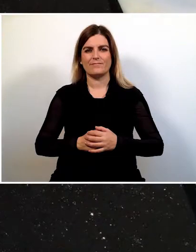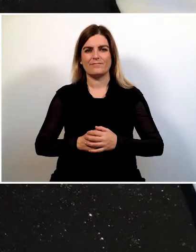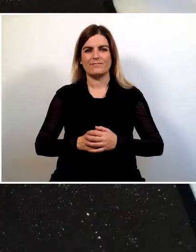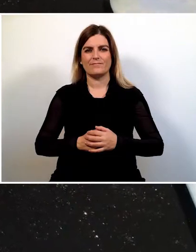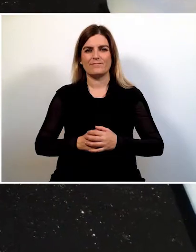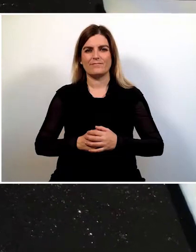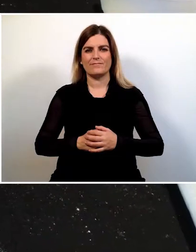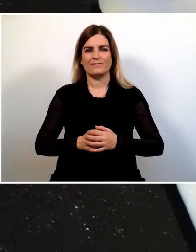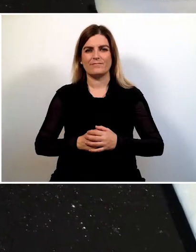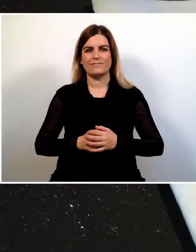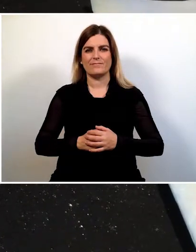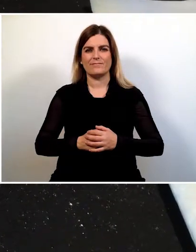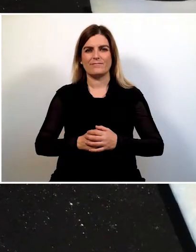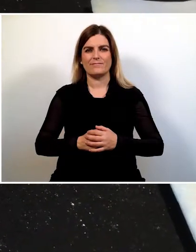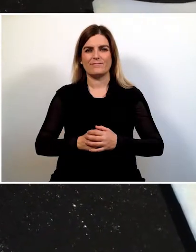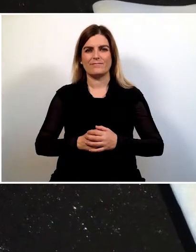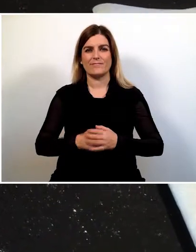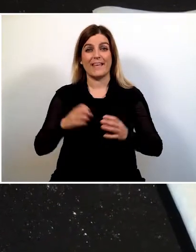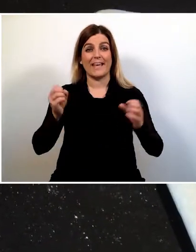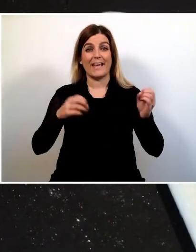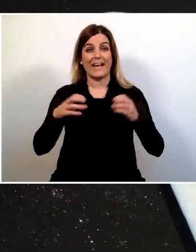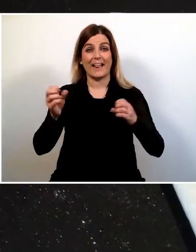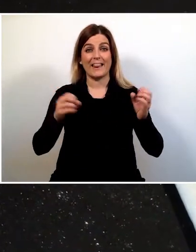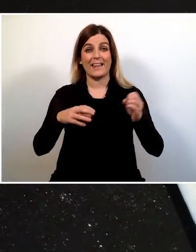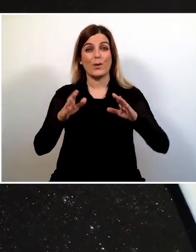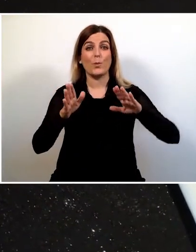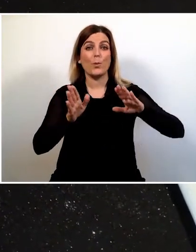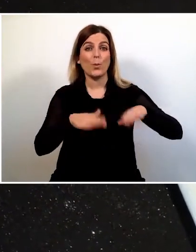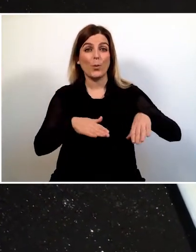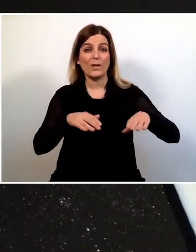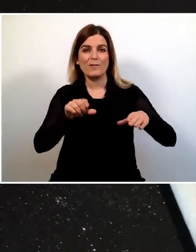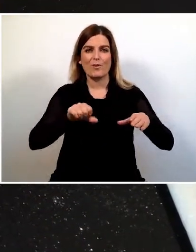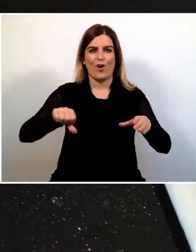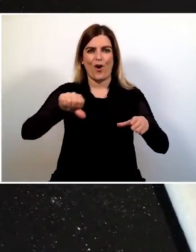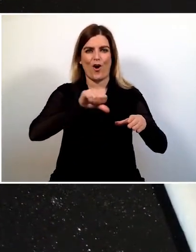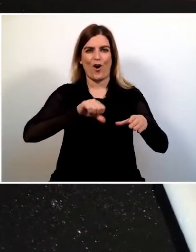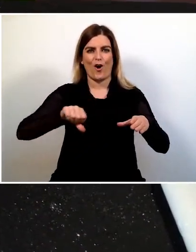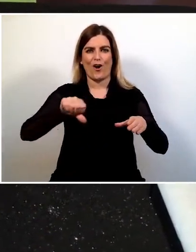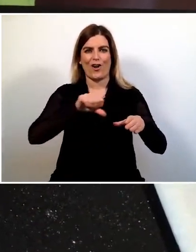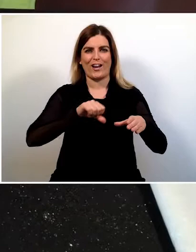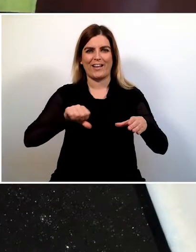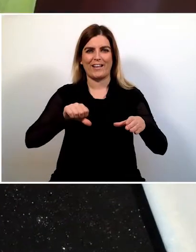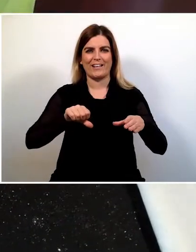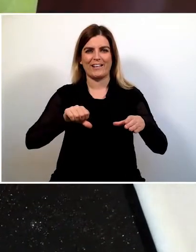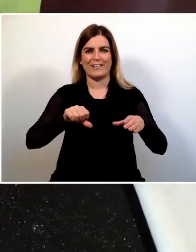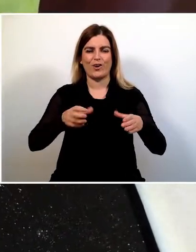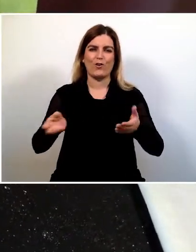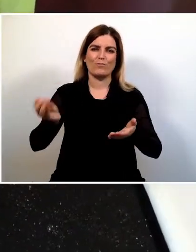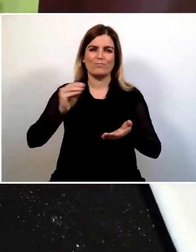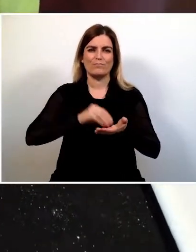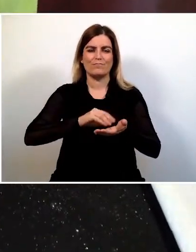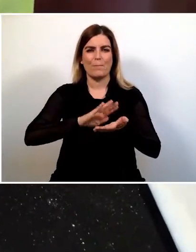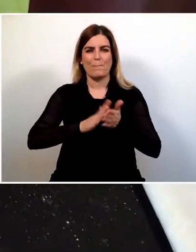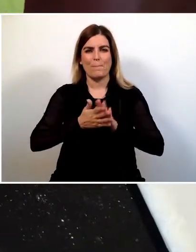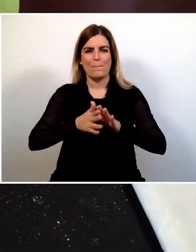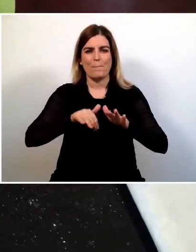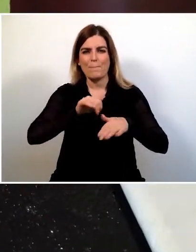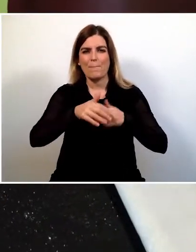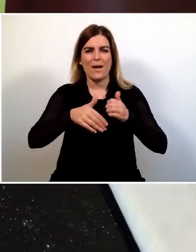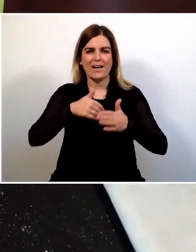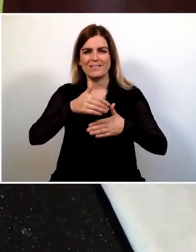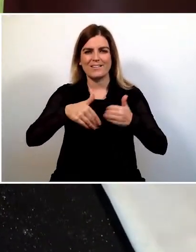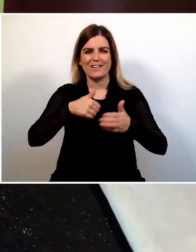Acabem d'introduir tots els ingredients, que en aquest cas és l'oli. Unifiquem tot, que quedi tot